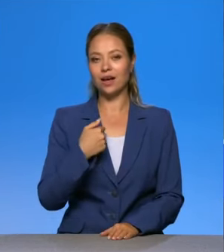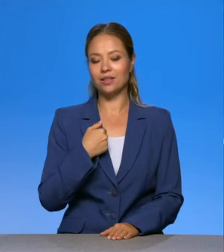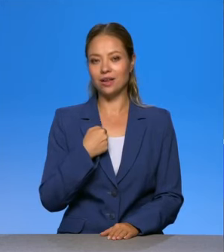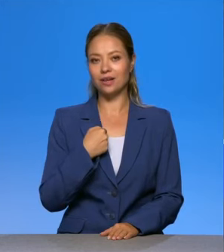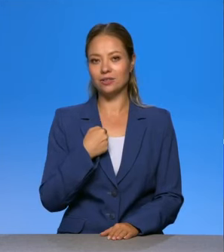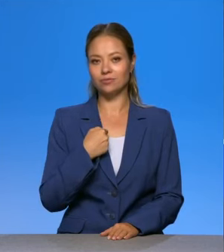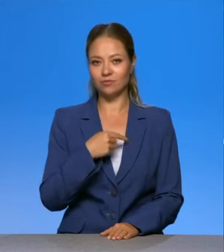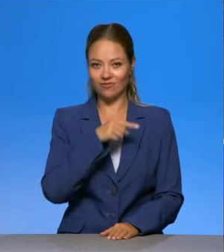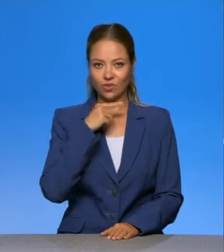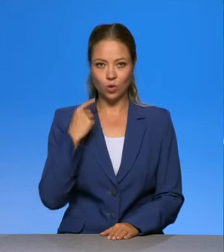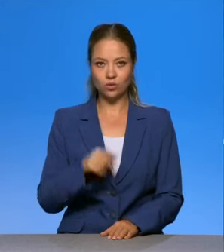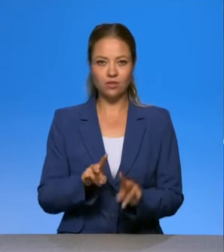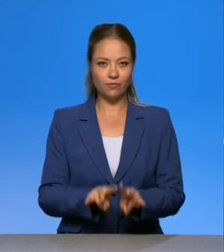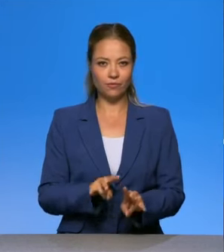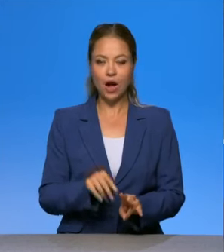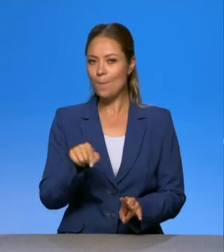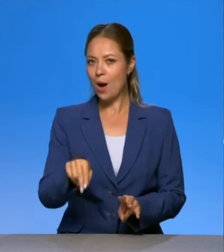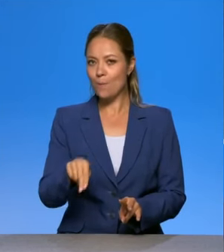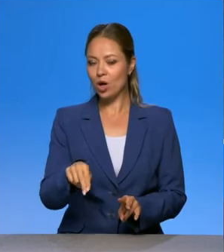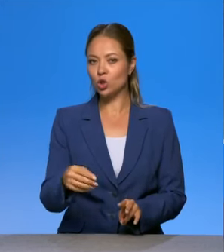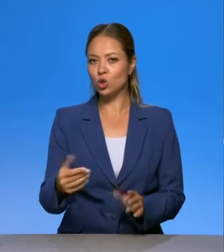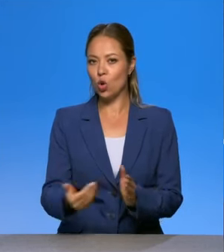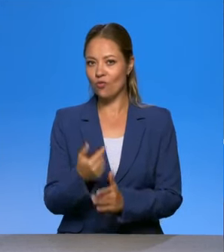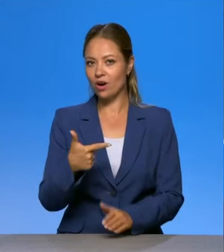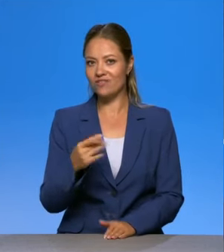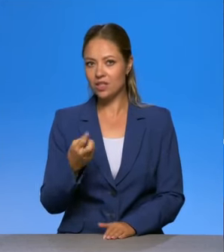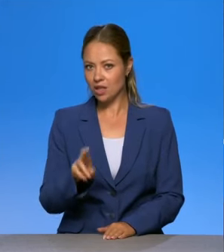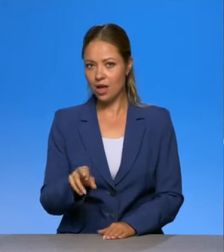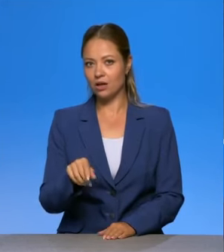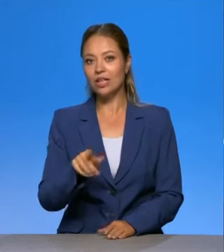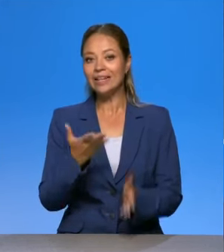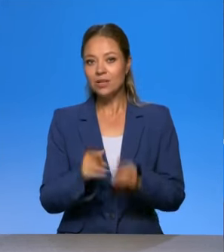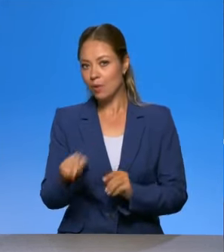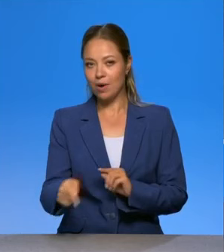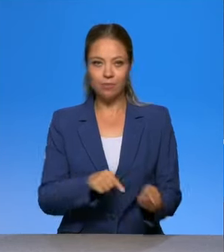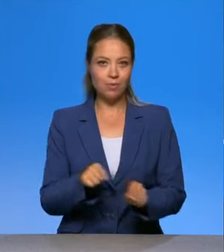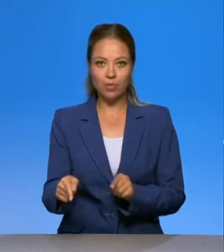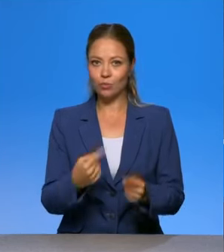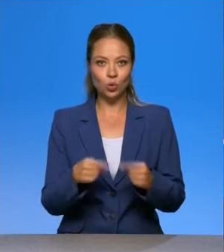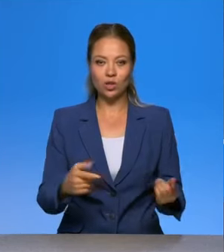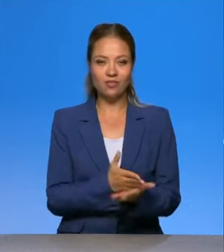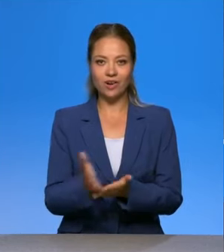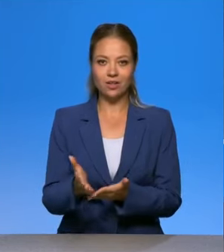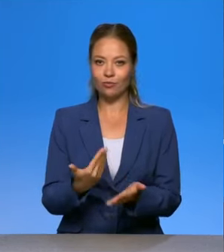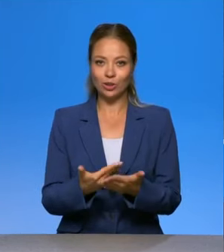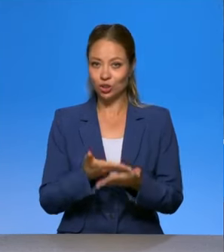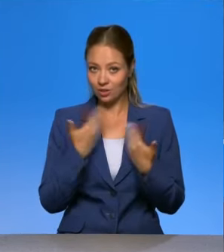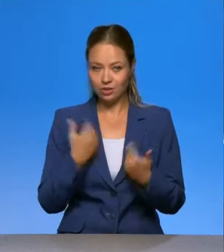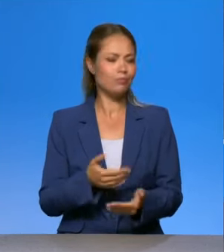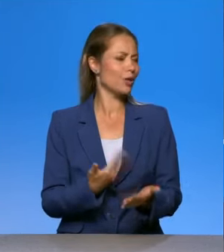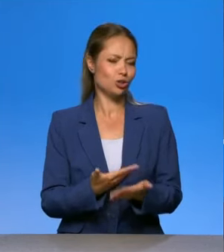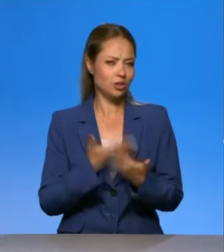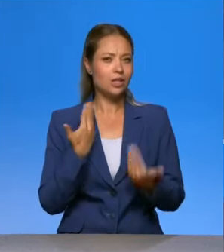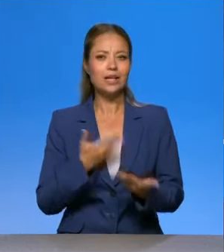в России, не в Папуа Новой Гвинеи, потому что если не в России, то обязательно я в Папуа Новой Гвинеи, чтобы вы знали, где я. Вариантов нет. Практически нет. Или же в полете